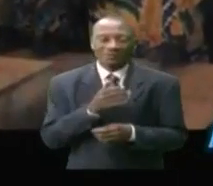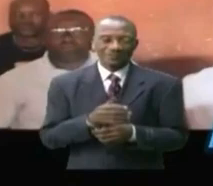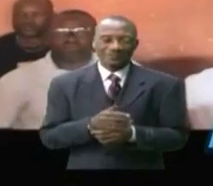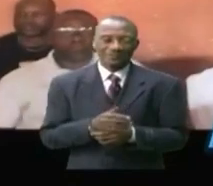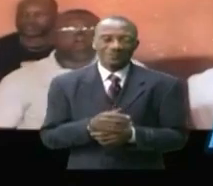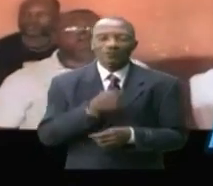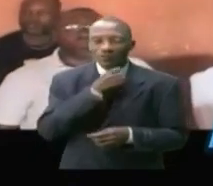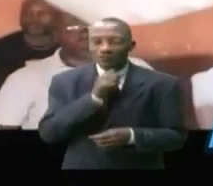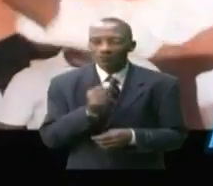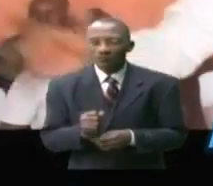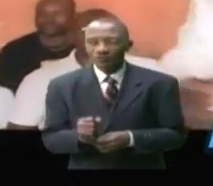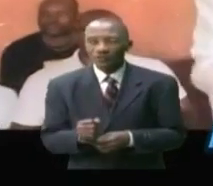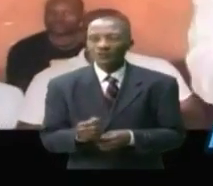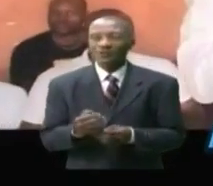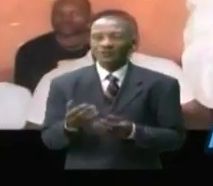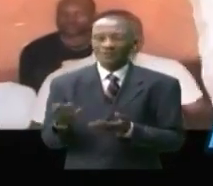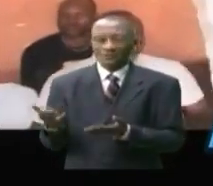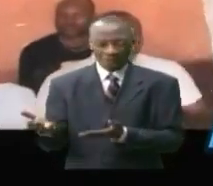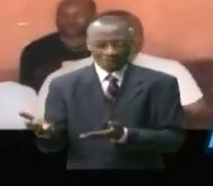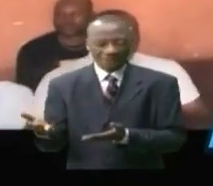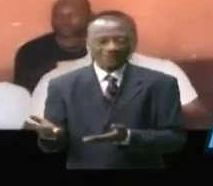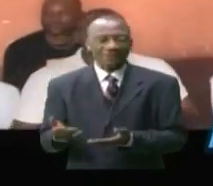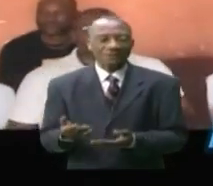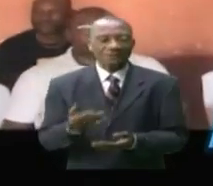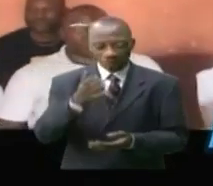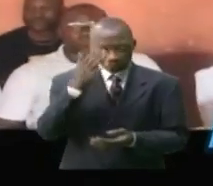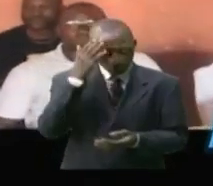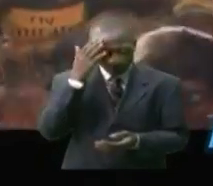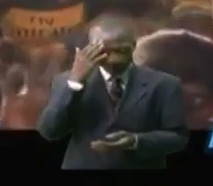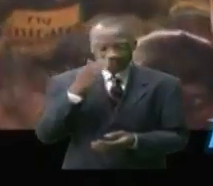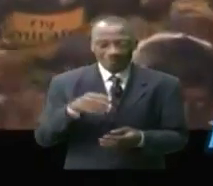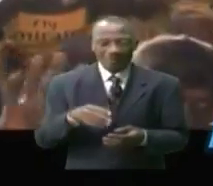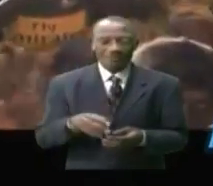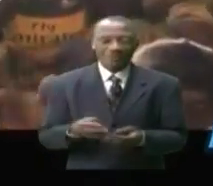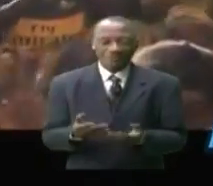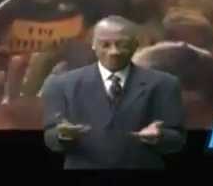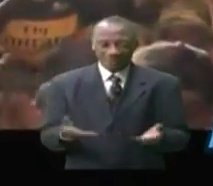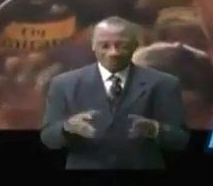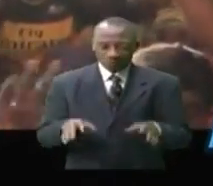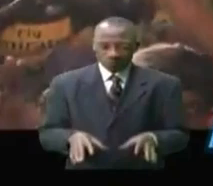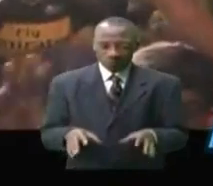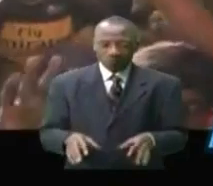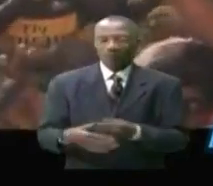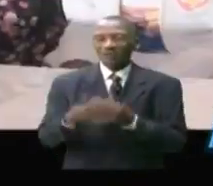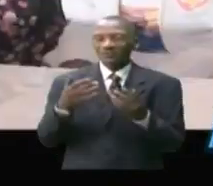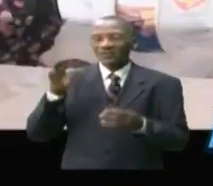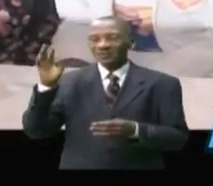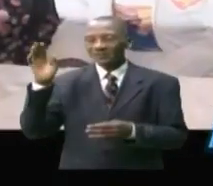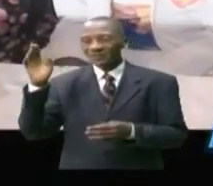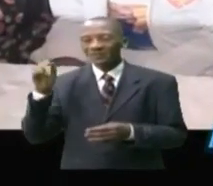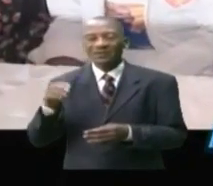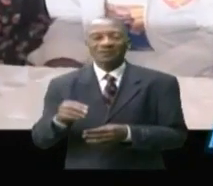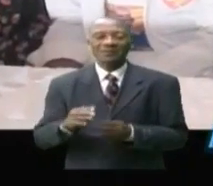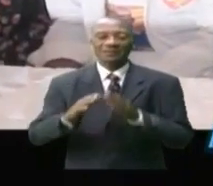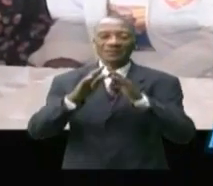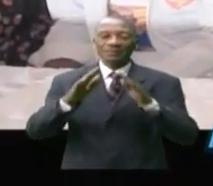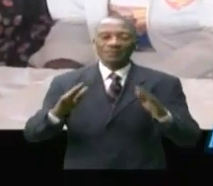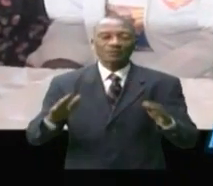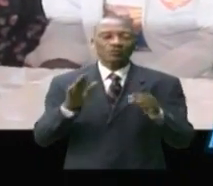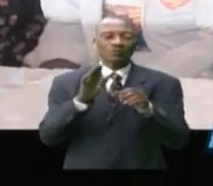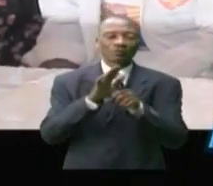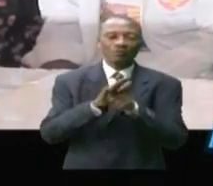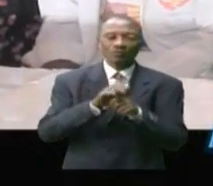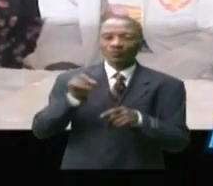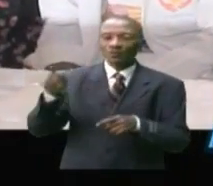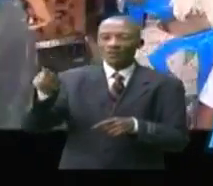Congo, ce qui n'est pas profitable pour elles, car souvent négligées, sans soutien et vivent dans la misère